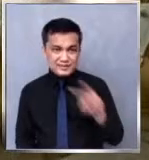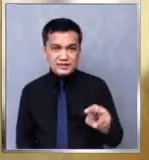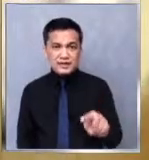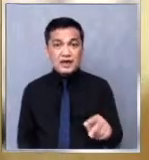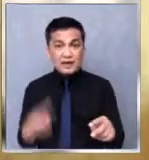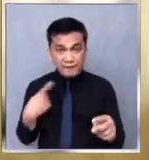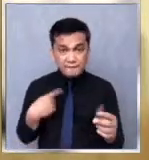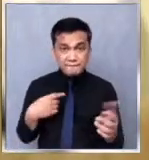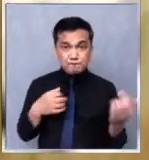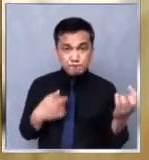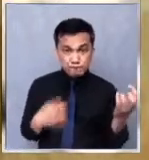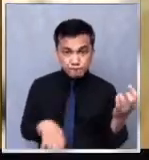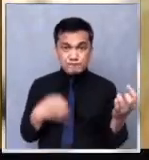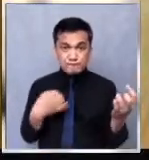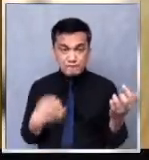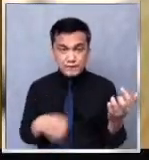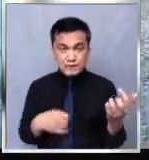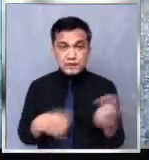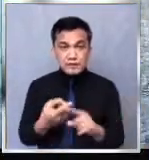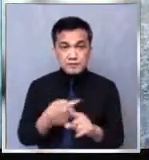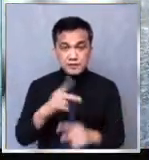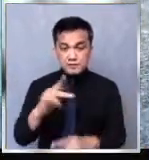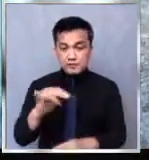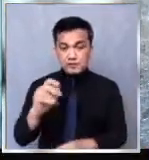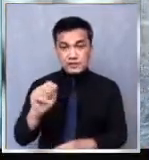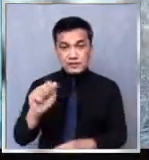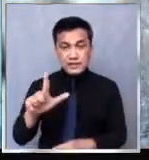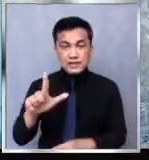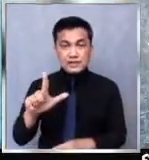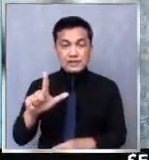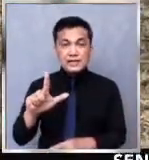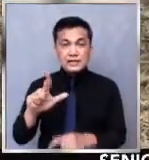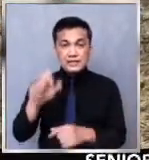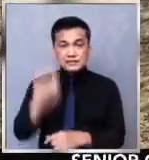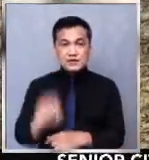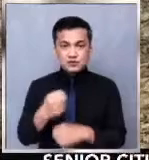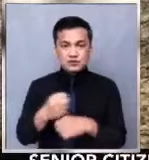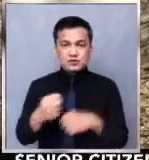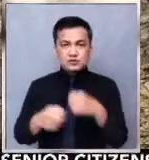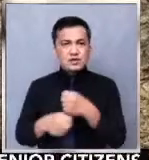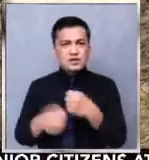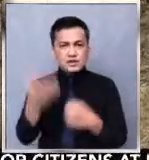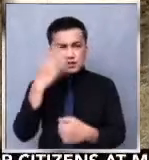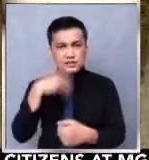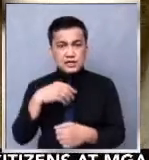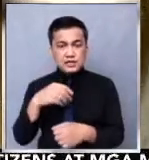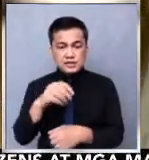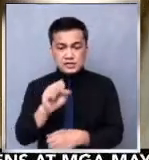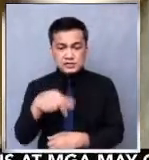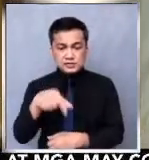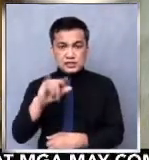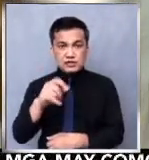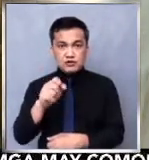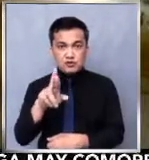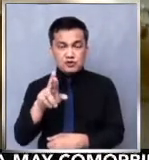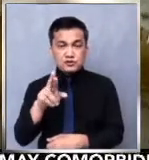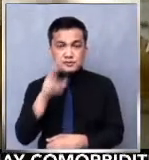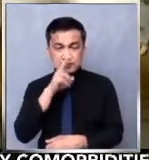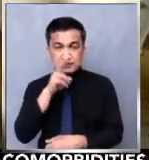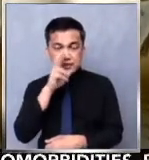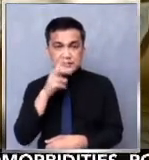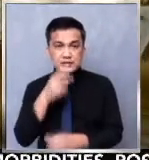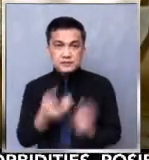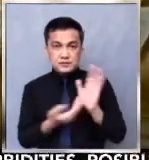Mula Coronadal, South Cotabato sa Mindanao, ang ganda naman ng Sikihor sa Visayas ang ibibida ni Asia's pop diva Julian San